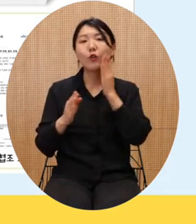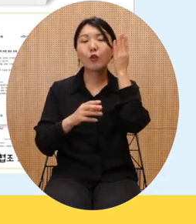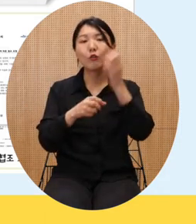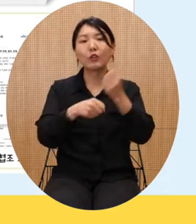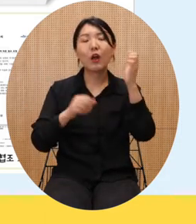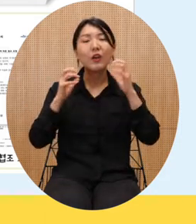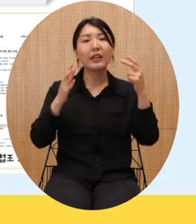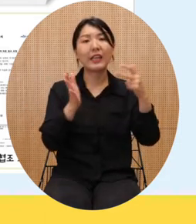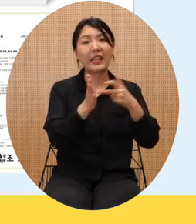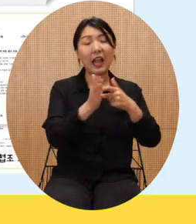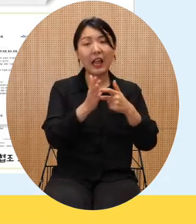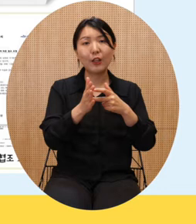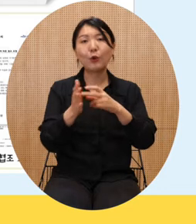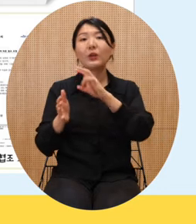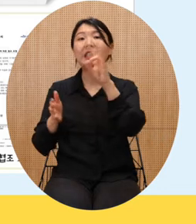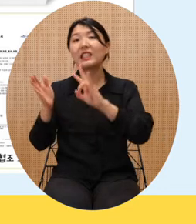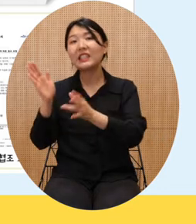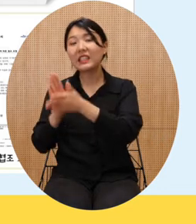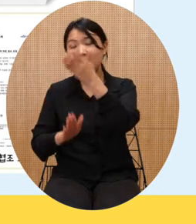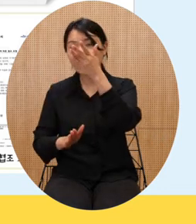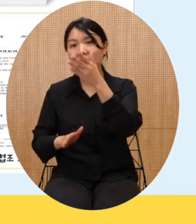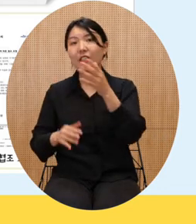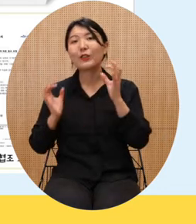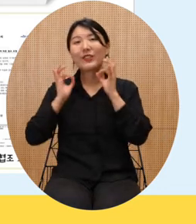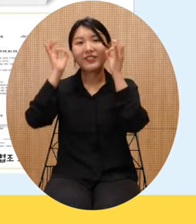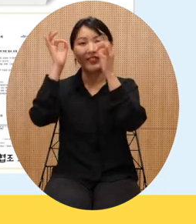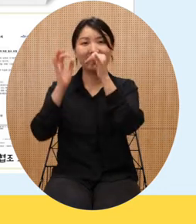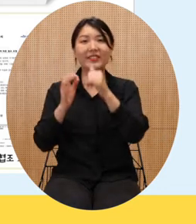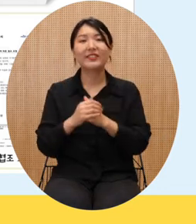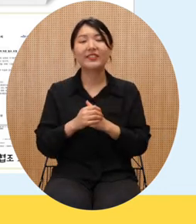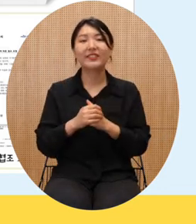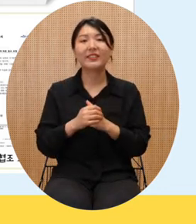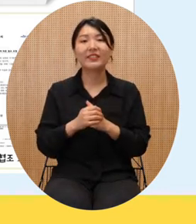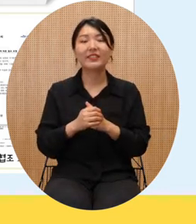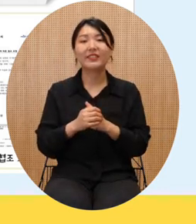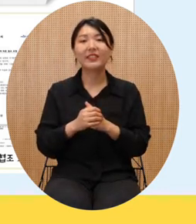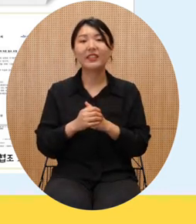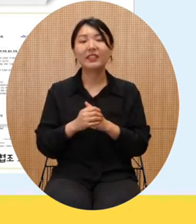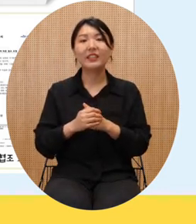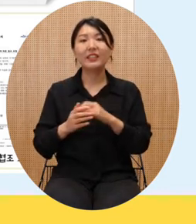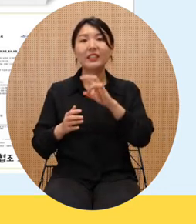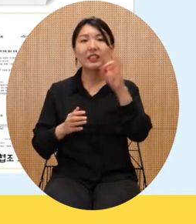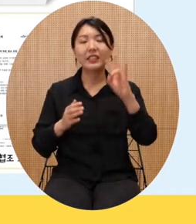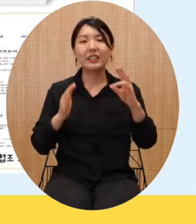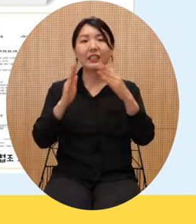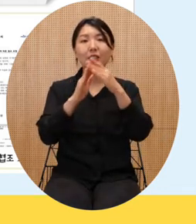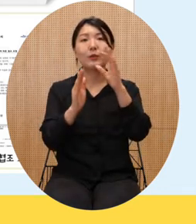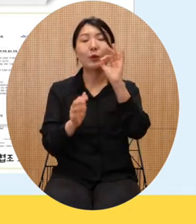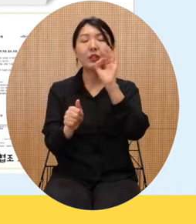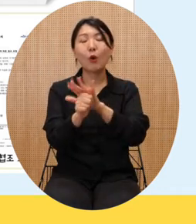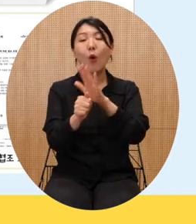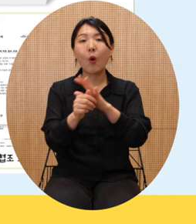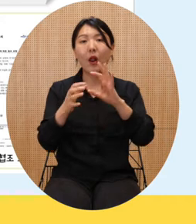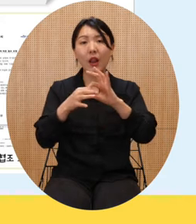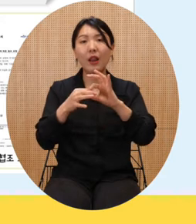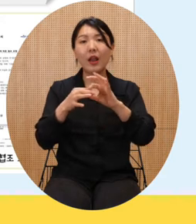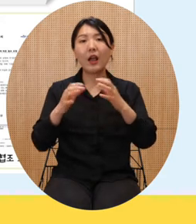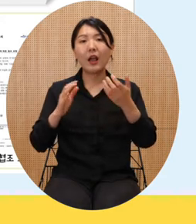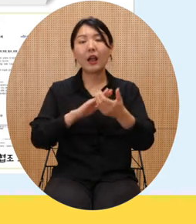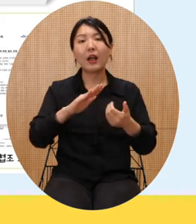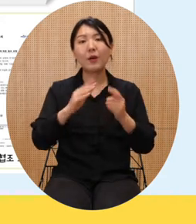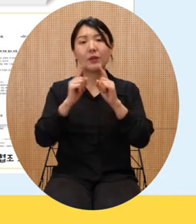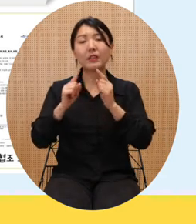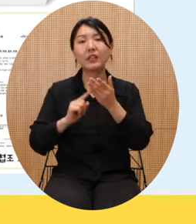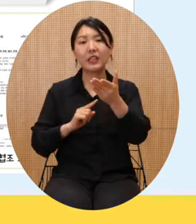초록우산 어린이 재단의 노력도 있고 시흥시의 노력도 있었는데요. 그러니까 이 시흥형 주거비 지원과 관련해서는